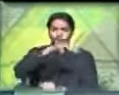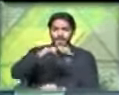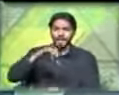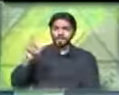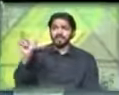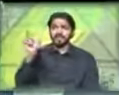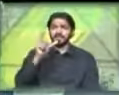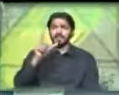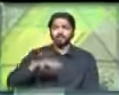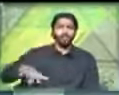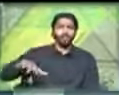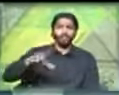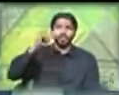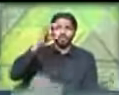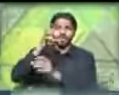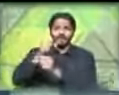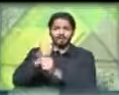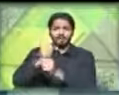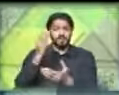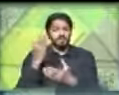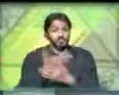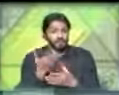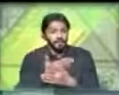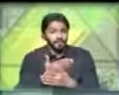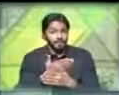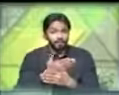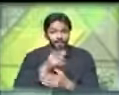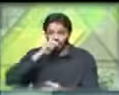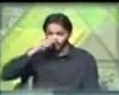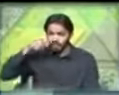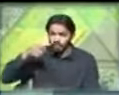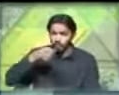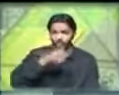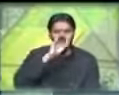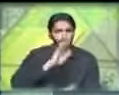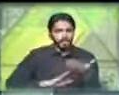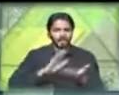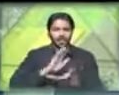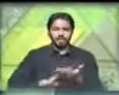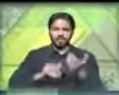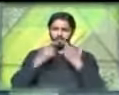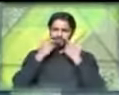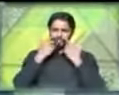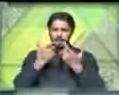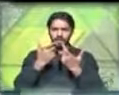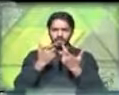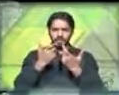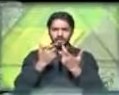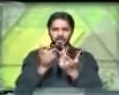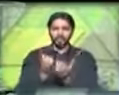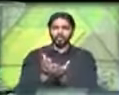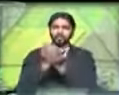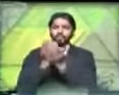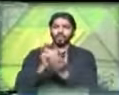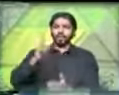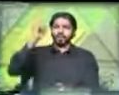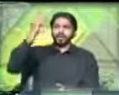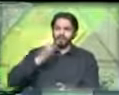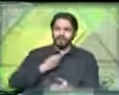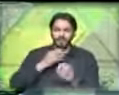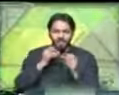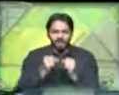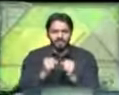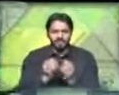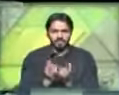في الظلم، فما أبشع وأخبث نتائجه. أسأل الله أن يسلمنا، إنه ولي